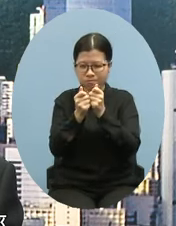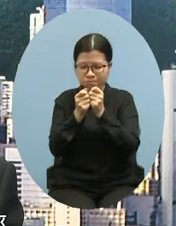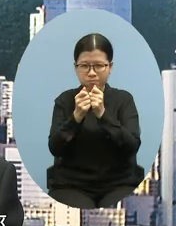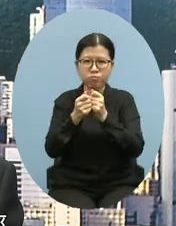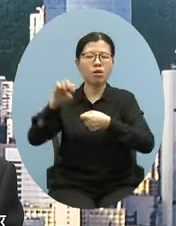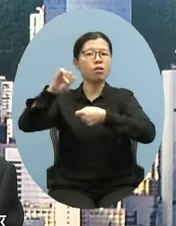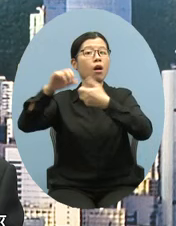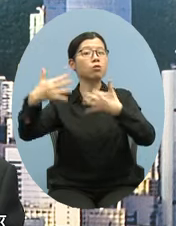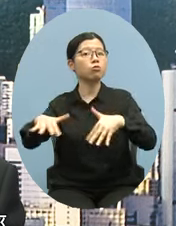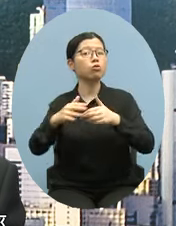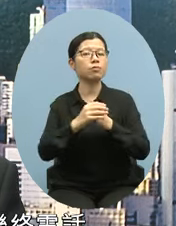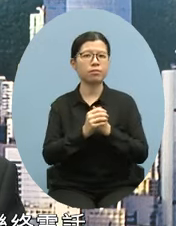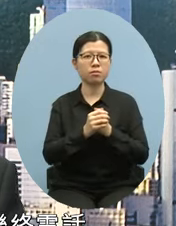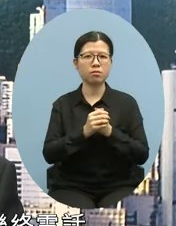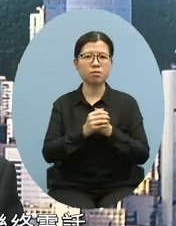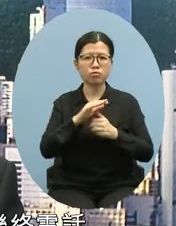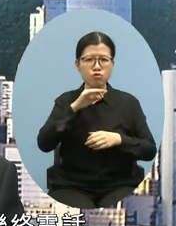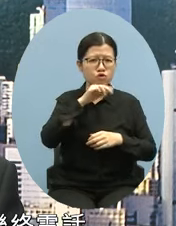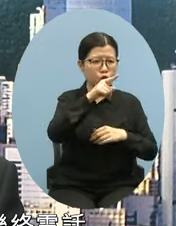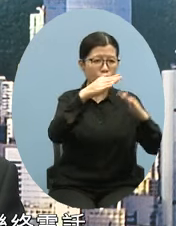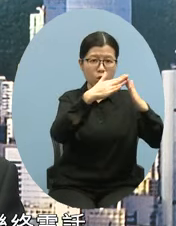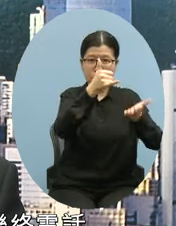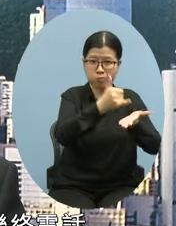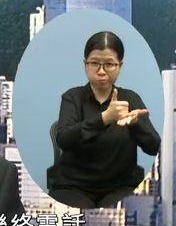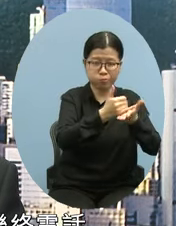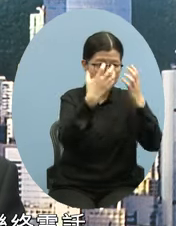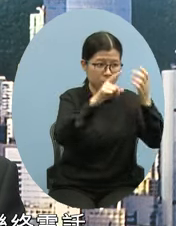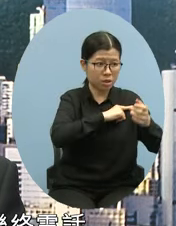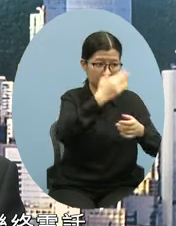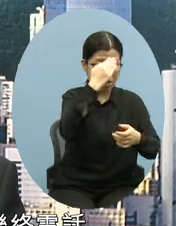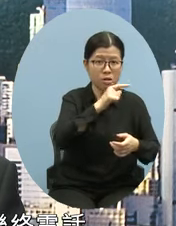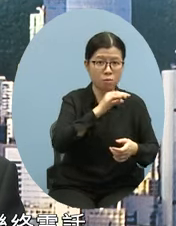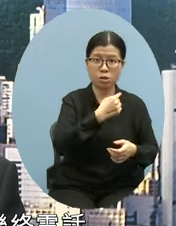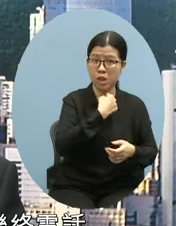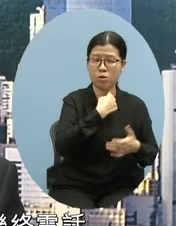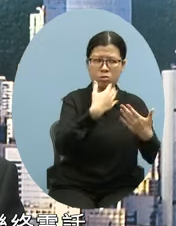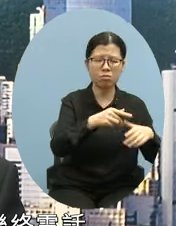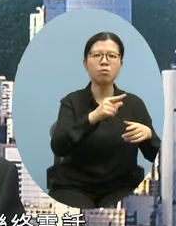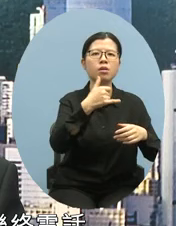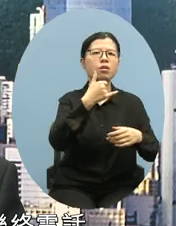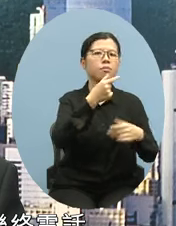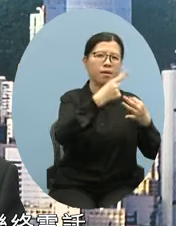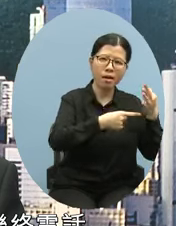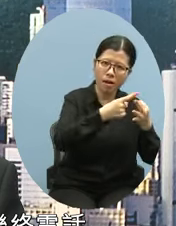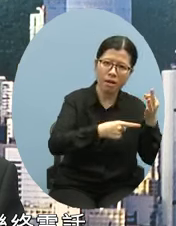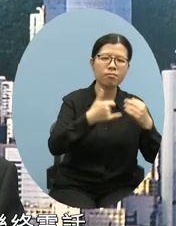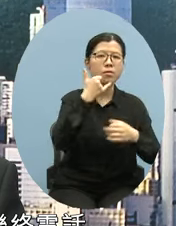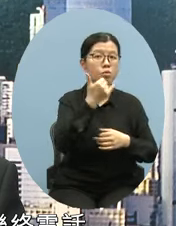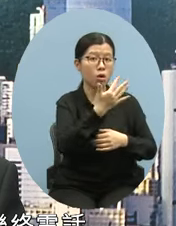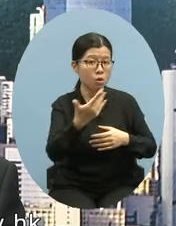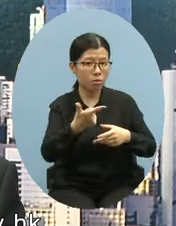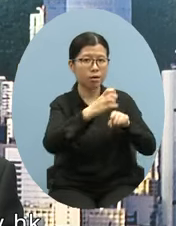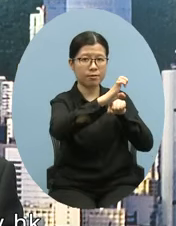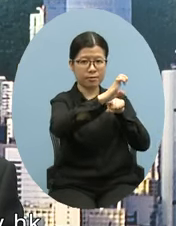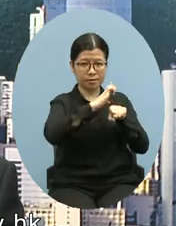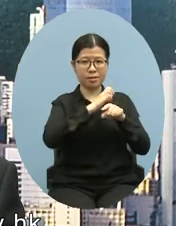話短信嘅途徑嘅。咁啊，只要檢疫人士如果佢提供佢嘅姓名同埋呢個聯絡電話咧，